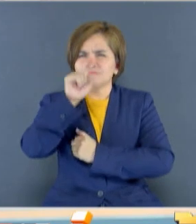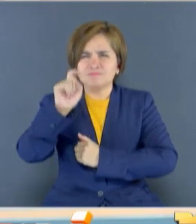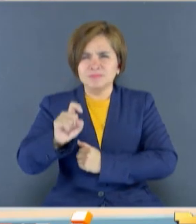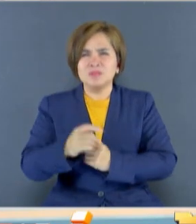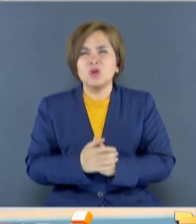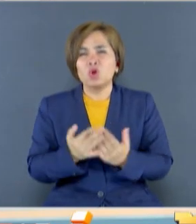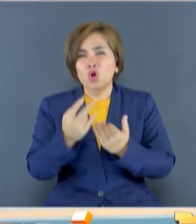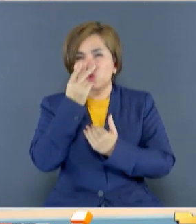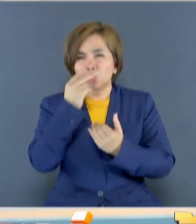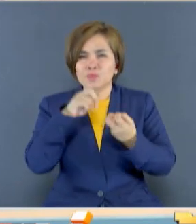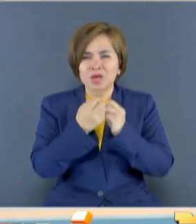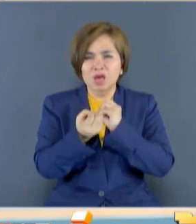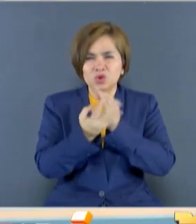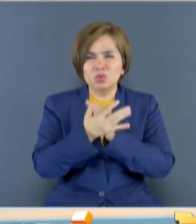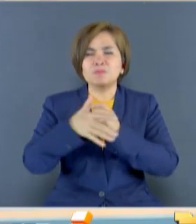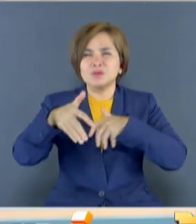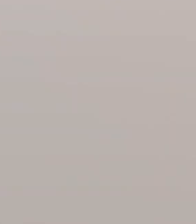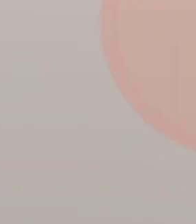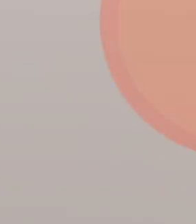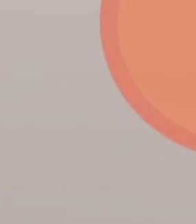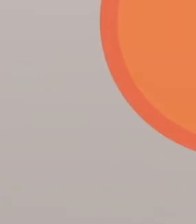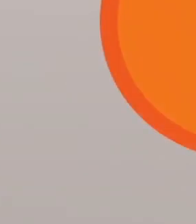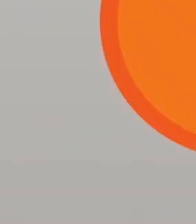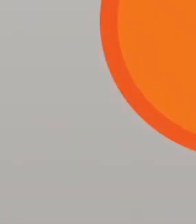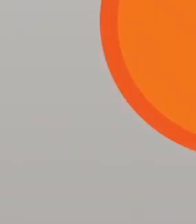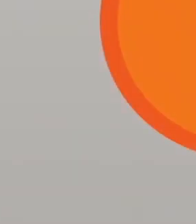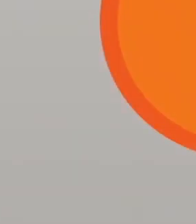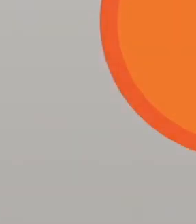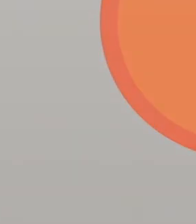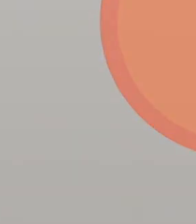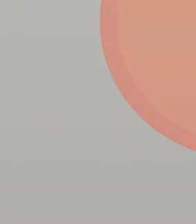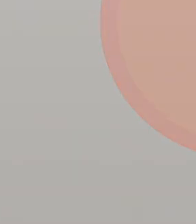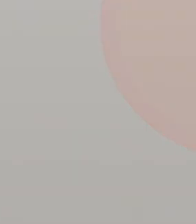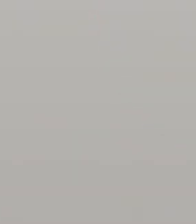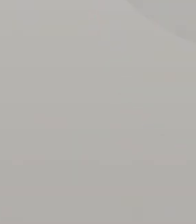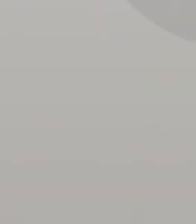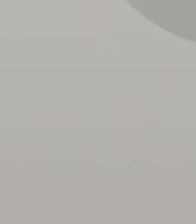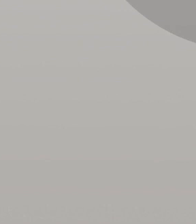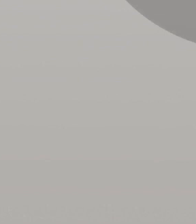ว่าพี่น้องเกษตรกรตอนนี้เดือดร้อนมากเรื่องของปลาหมอคางดำด้วยนะครับ